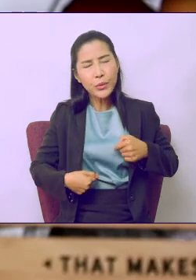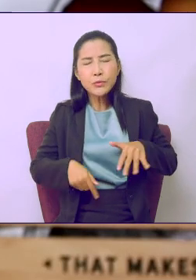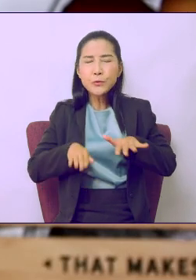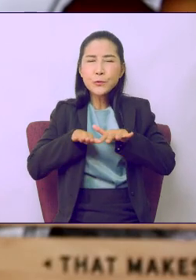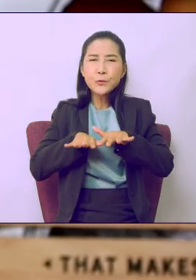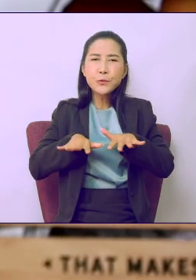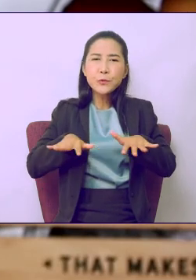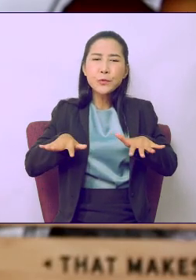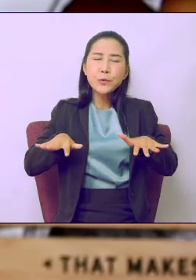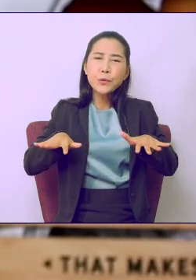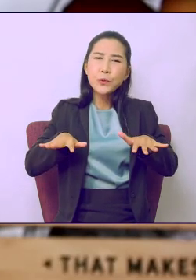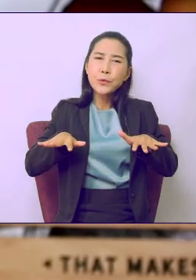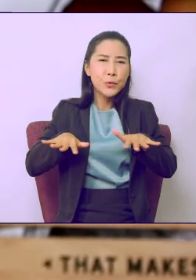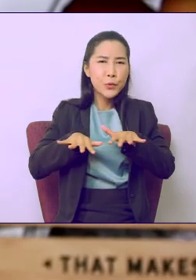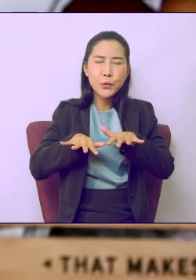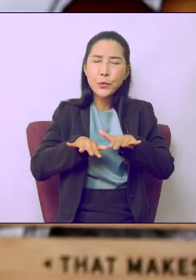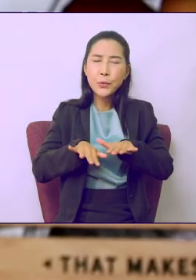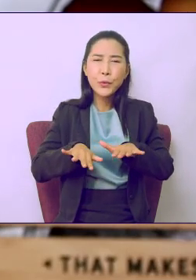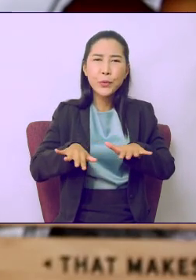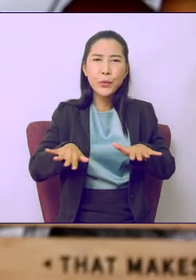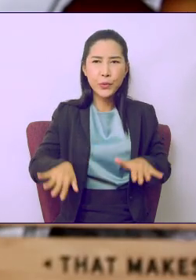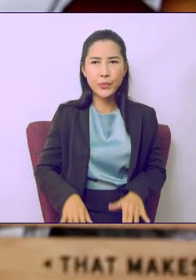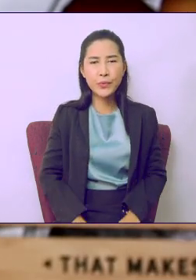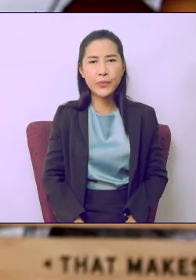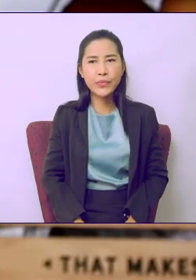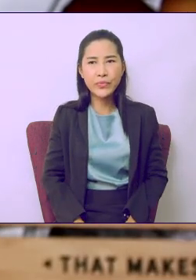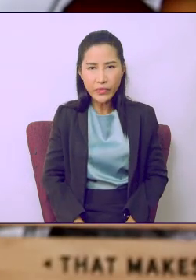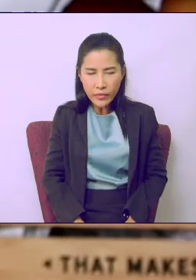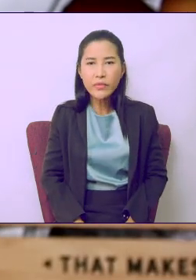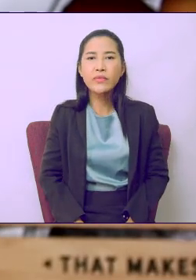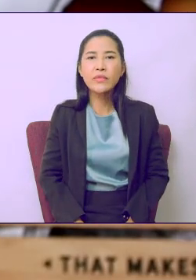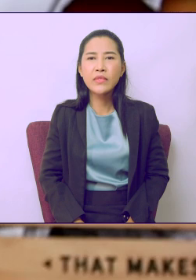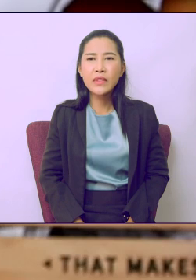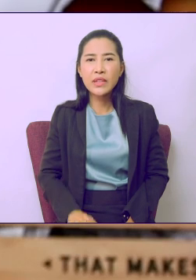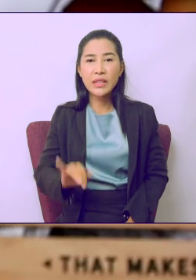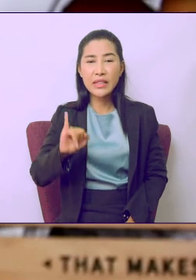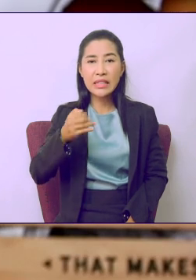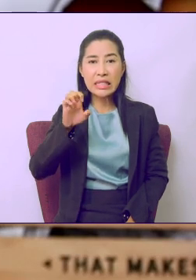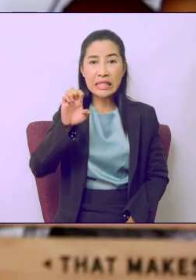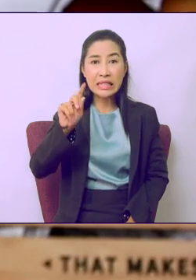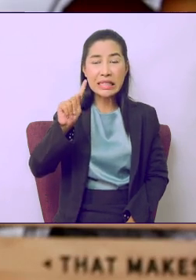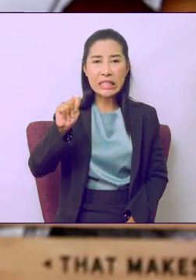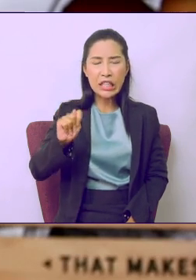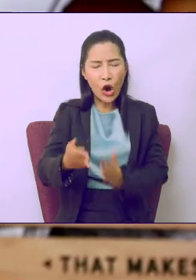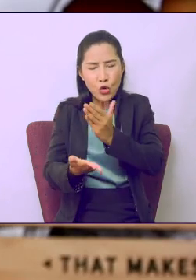ครับอ่าจิตตะเนี่ยหมายถึงจิตเนาะวิตินี่คือการแปรปรวนนะครับนิโรธะธัมมันติ